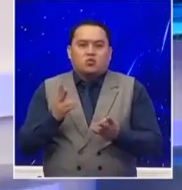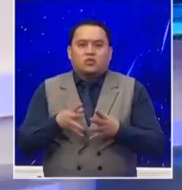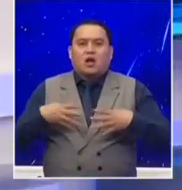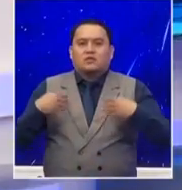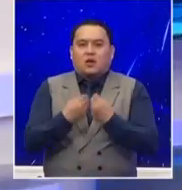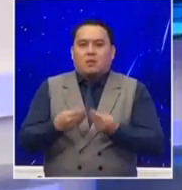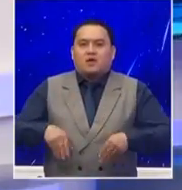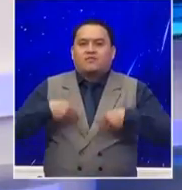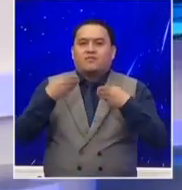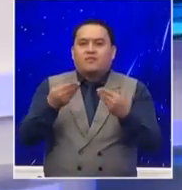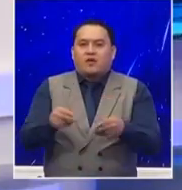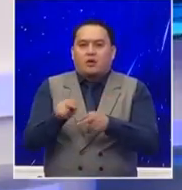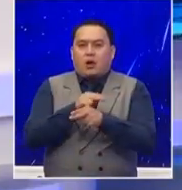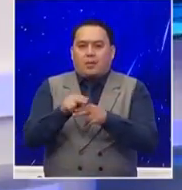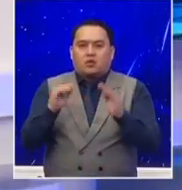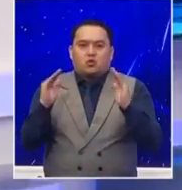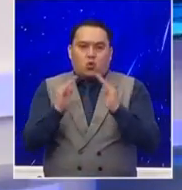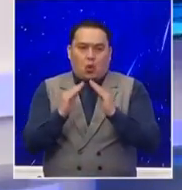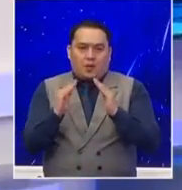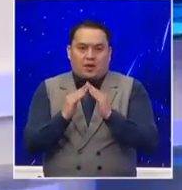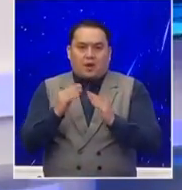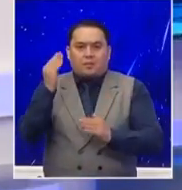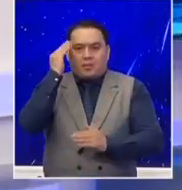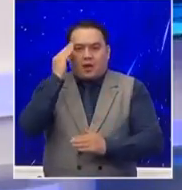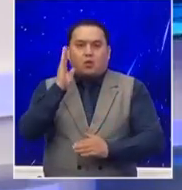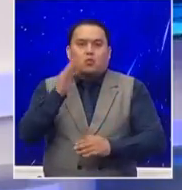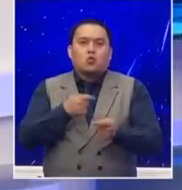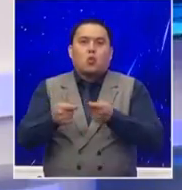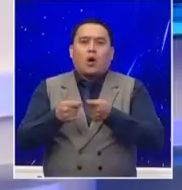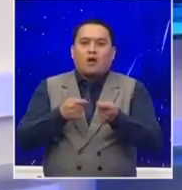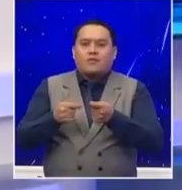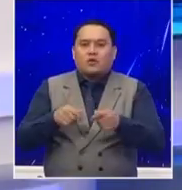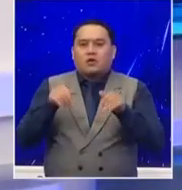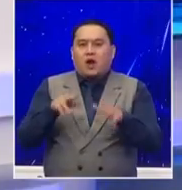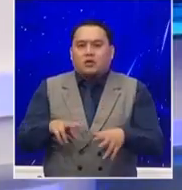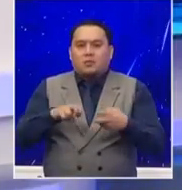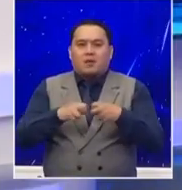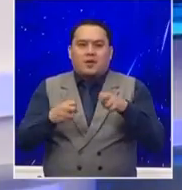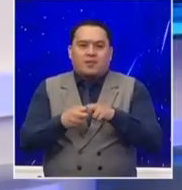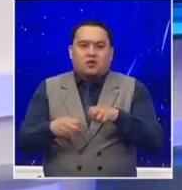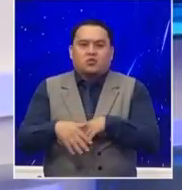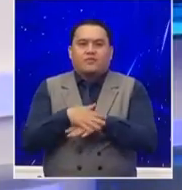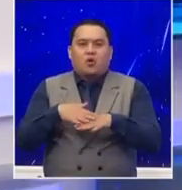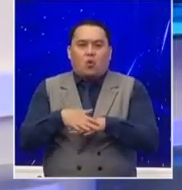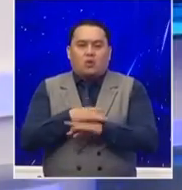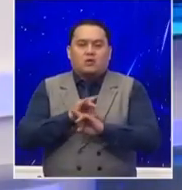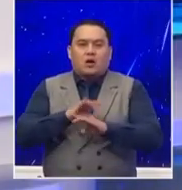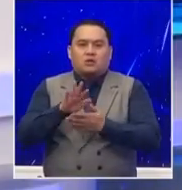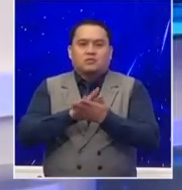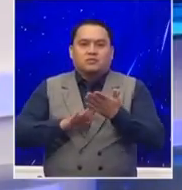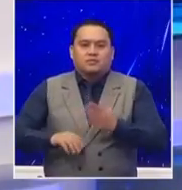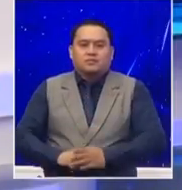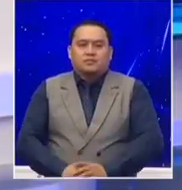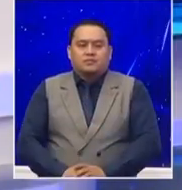семьям были выданы в отремонтированном доме. Какие меры будут приняты властями района для решения наболевшей проблемы жильцов, узнаем из